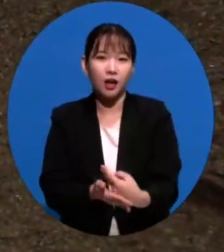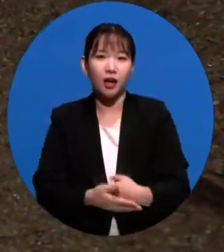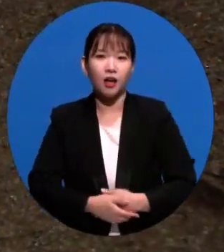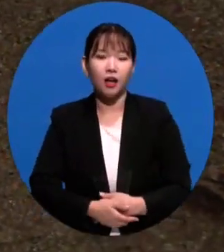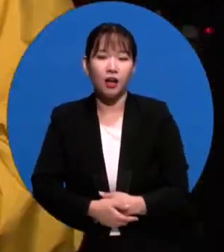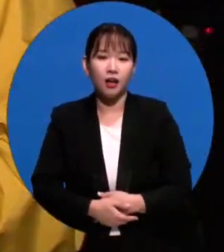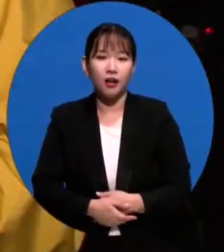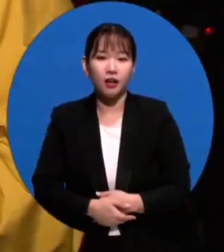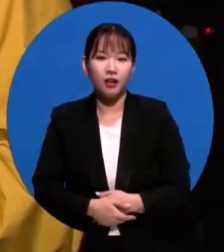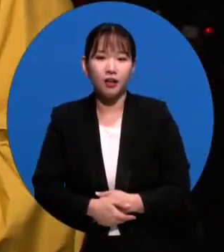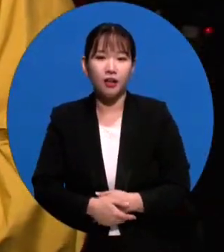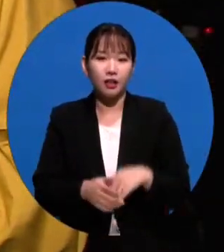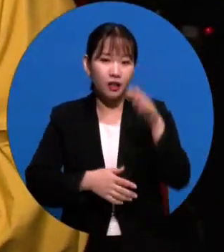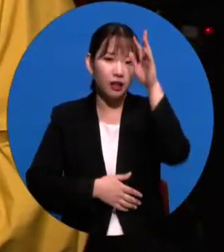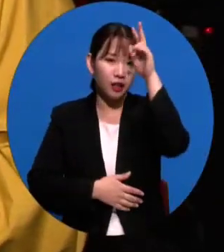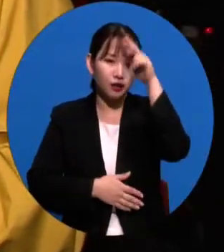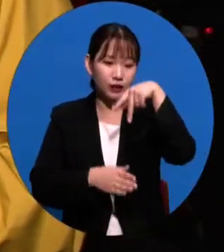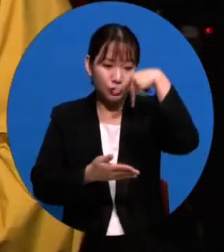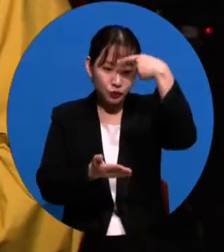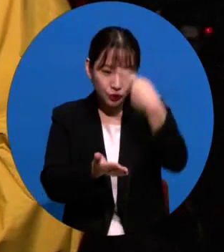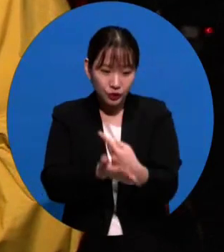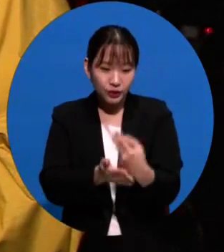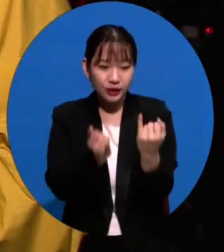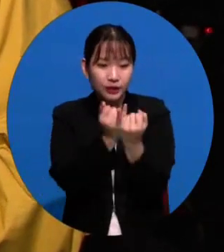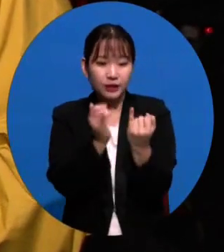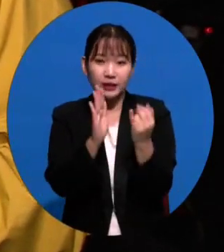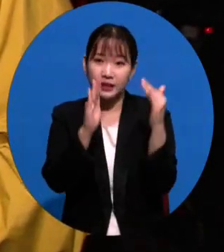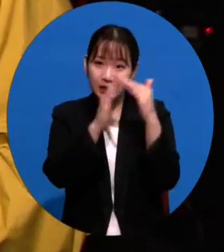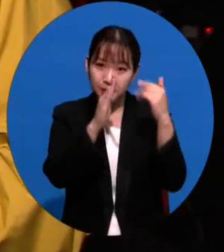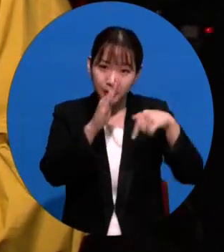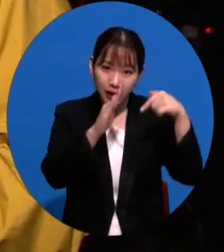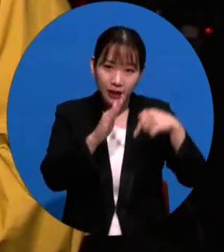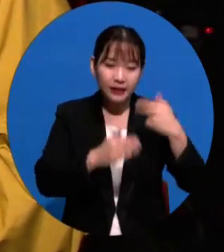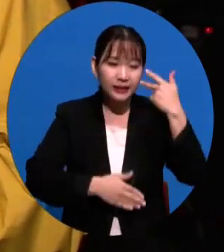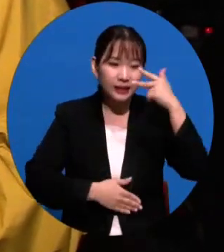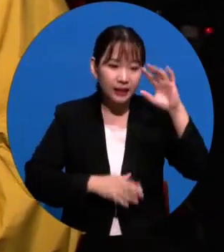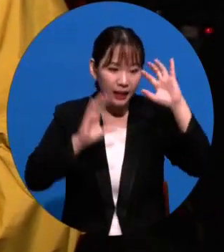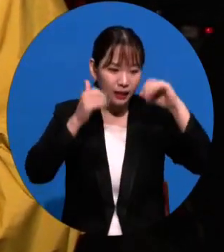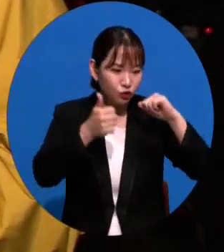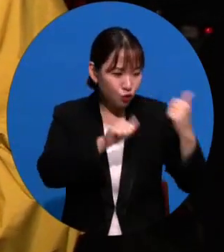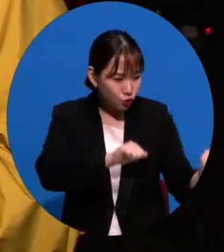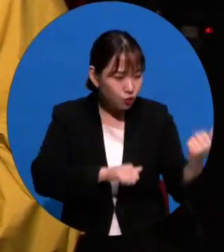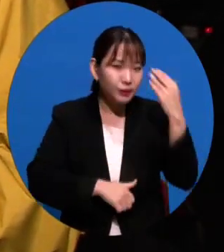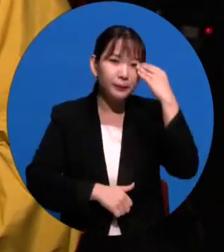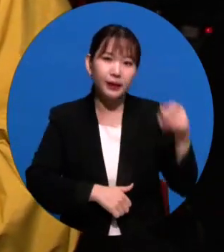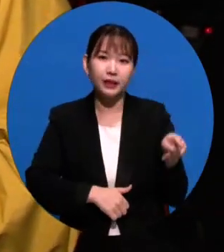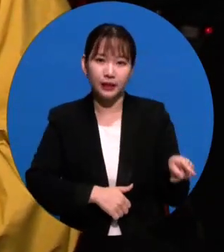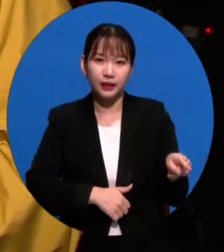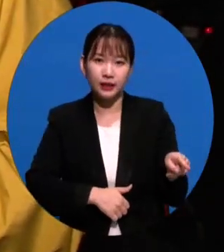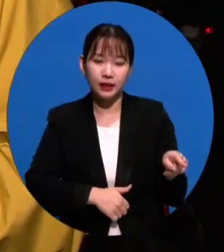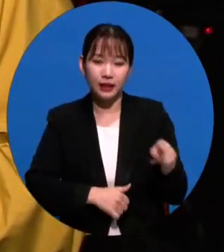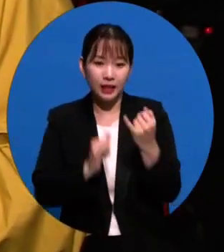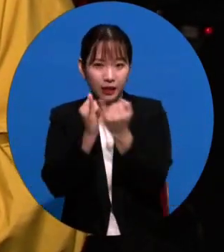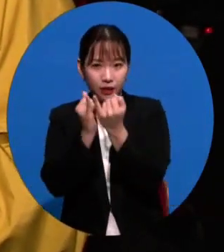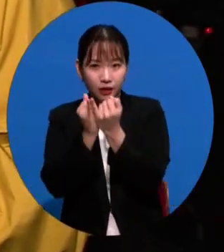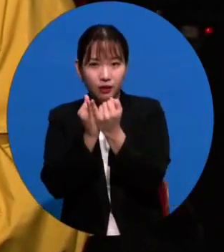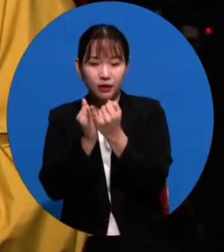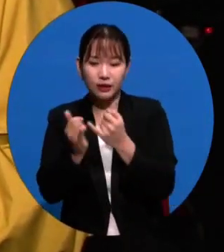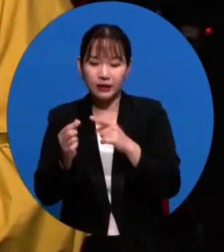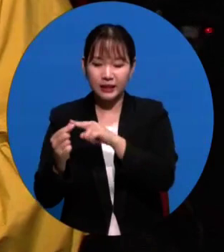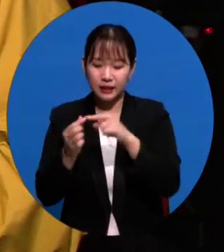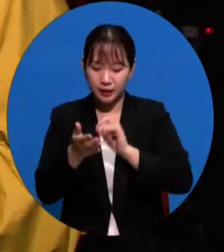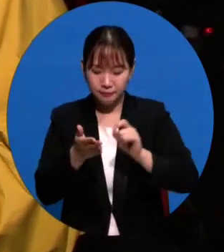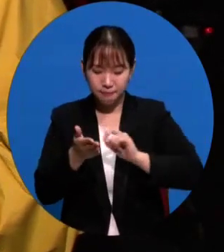떨어졌습니다. 경찰은 투신한 여성의 집 안에서 7개월 된 아이가 숨져 있는 것을 발견했고 이 여성은 유서를